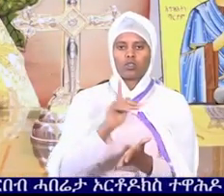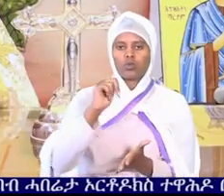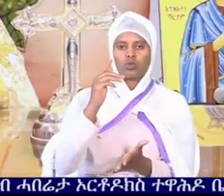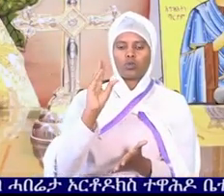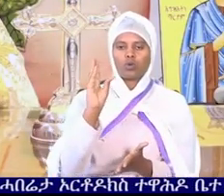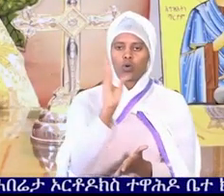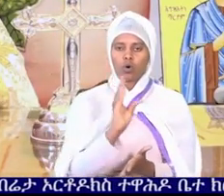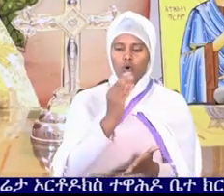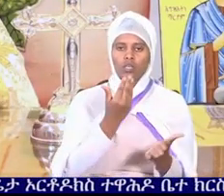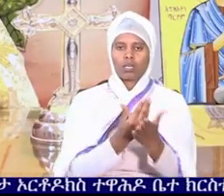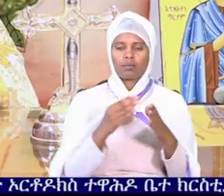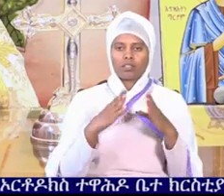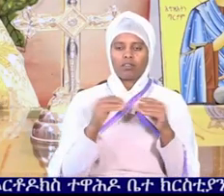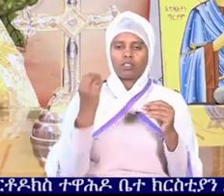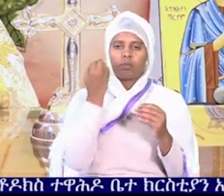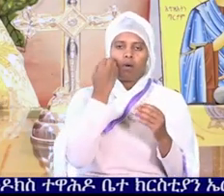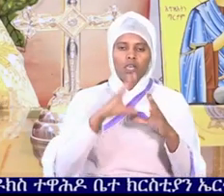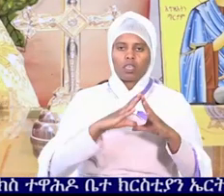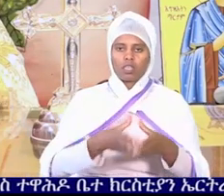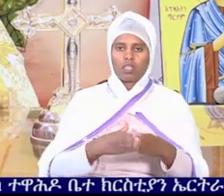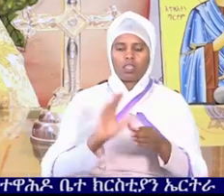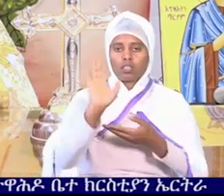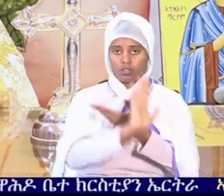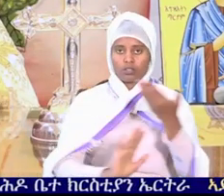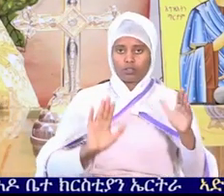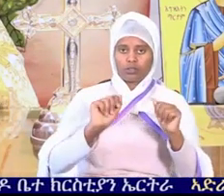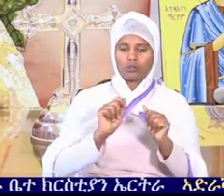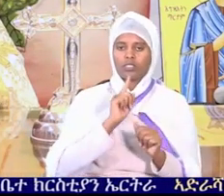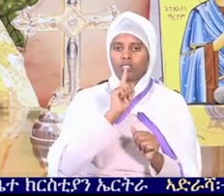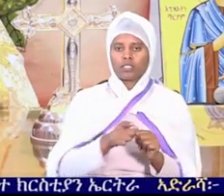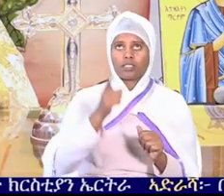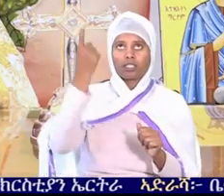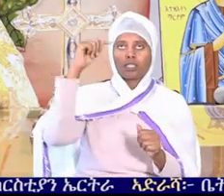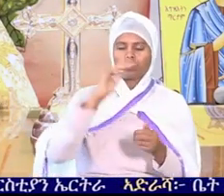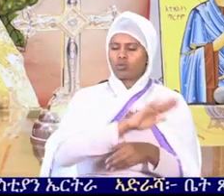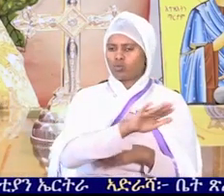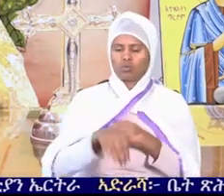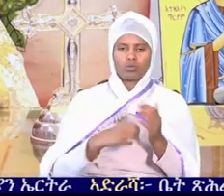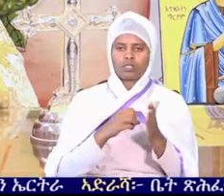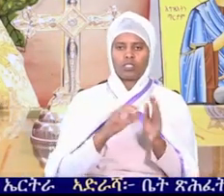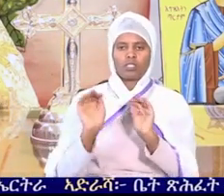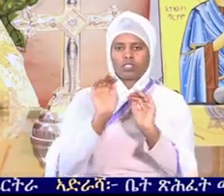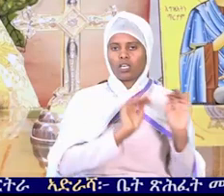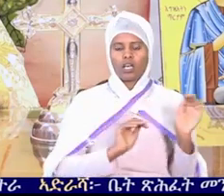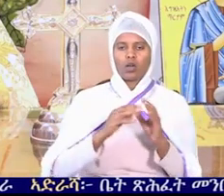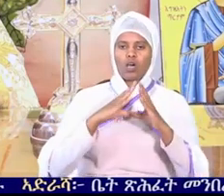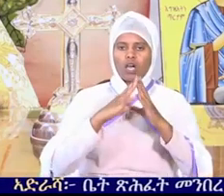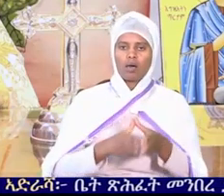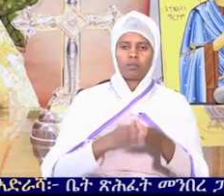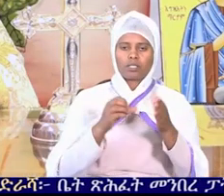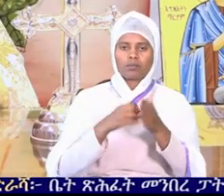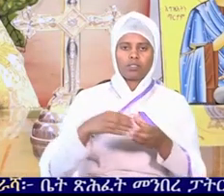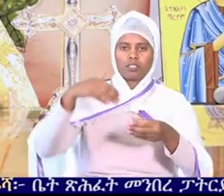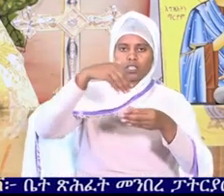نو مستدرابيتو كابتفات ماي آيهي زدحاني تزاز أملاخو فسيمو